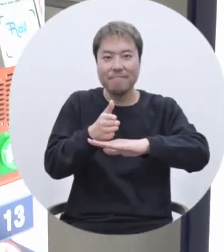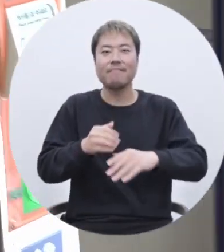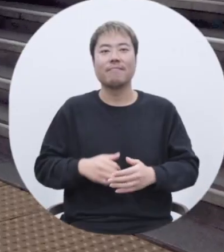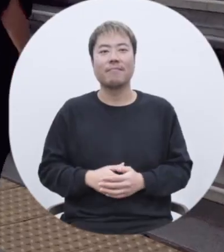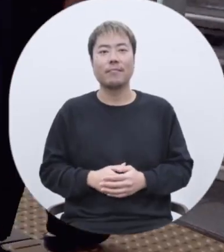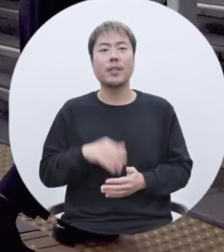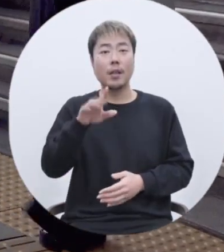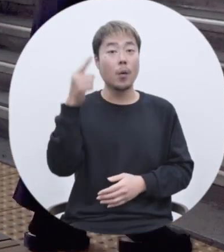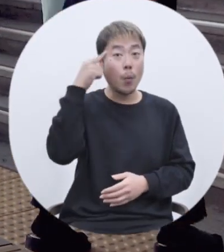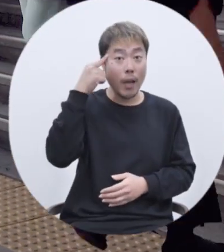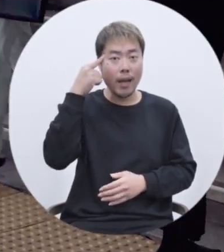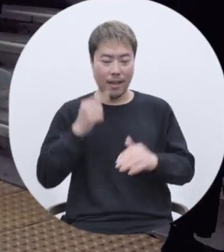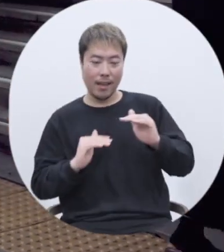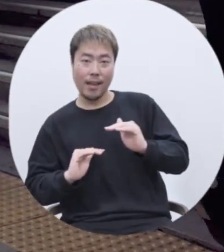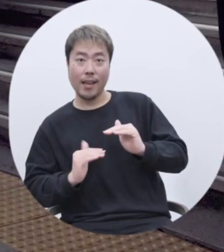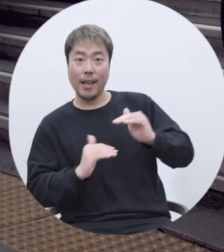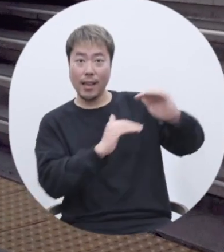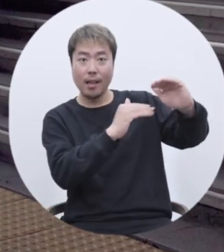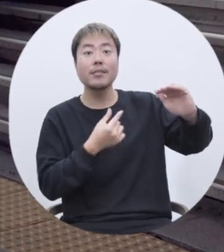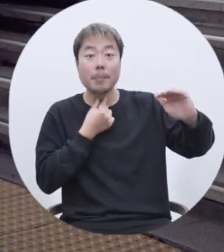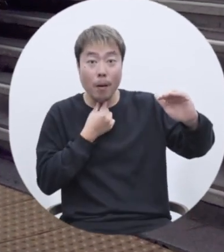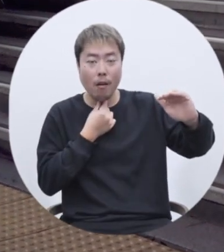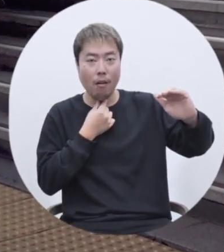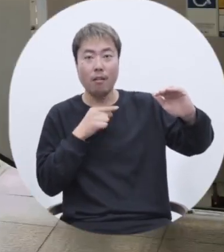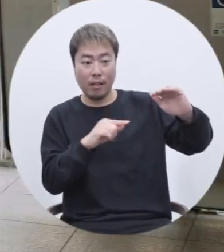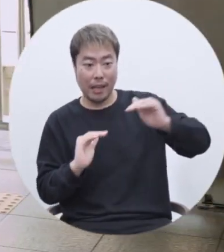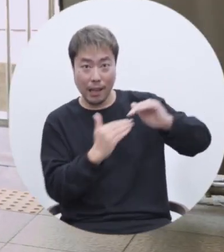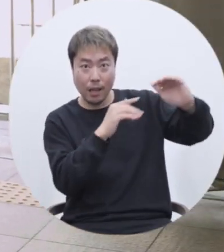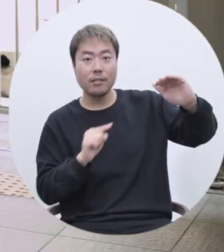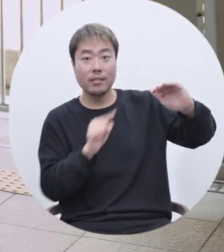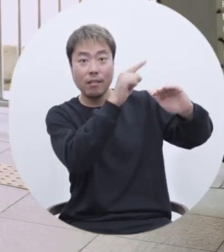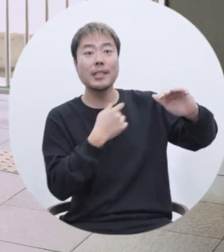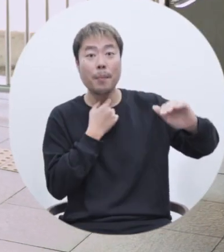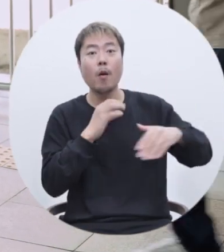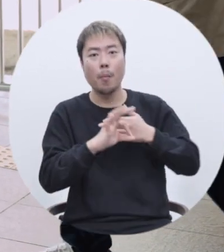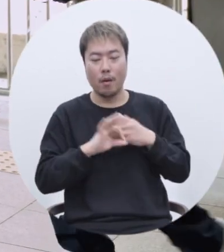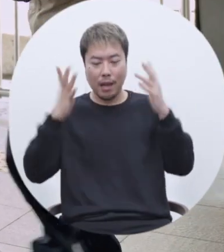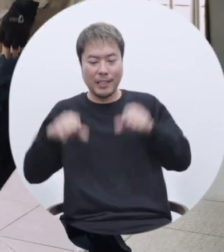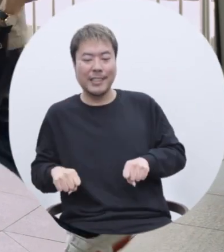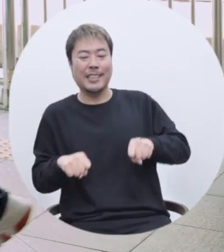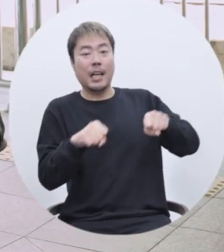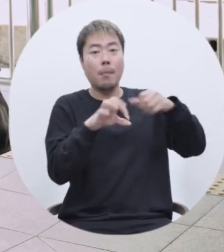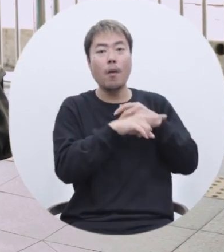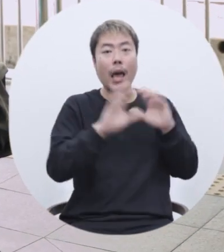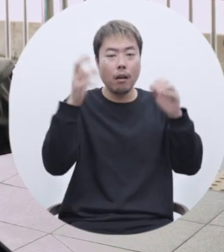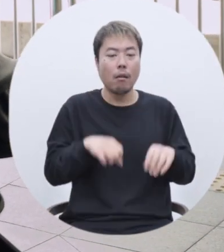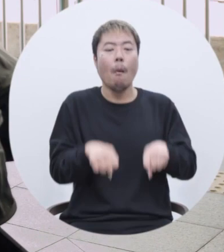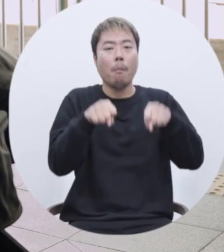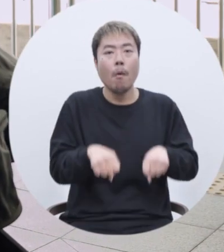고맙습니다. 그러니까 왜냐면 이 계단으로 올라가려면 잘못하면 애들한테 충격이 많이